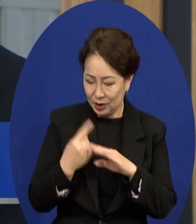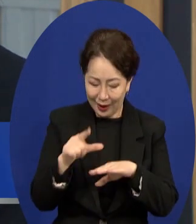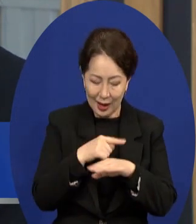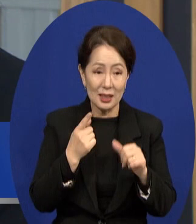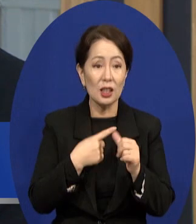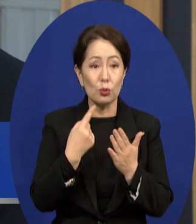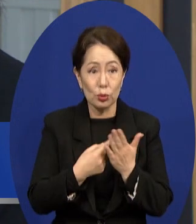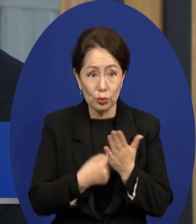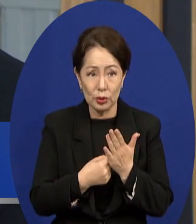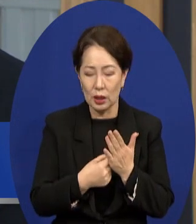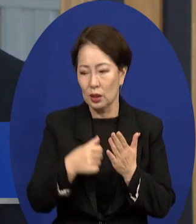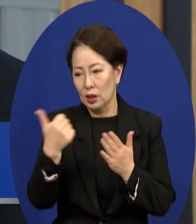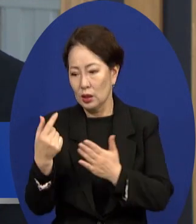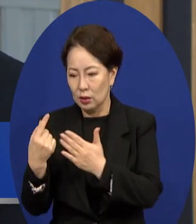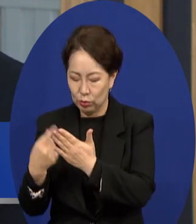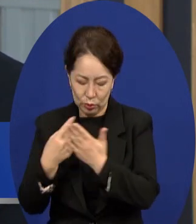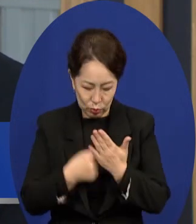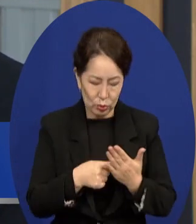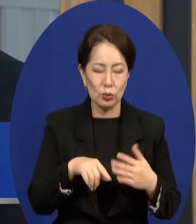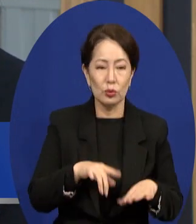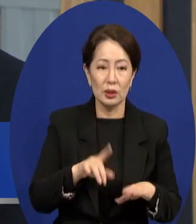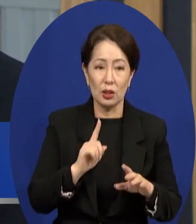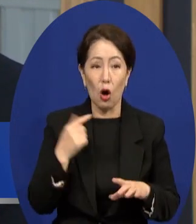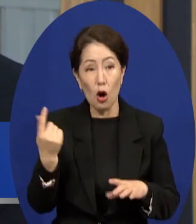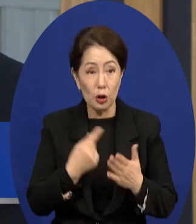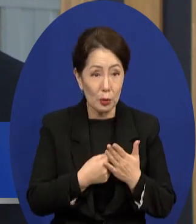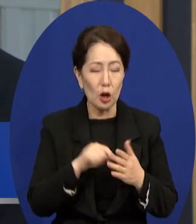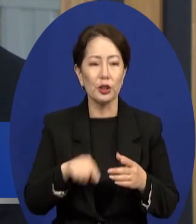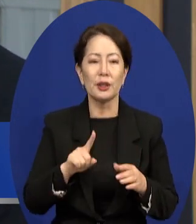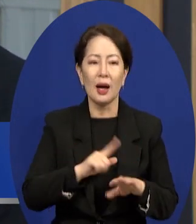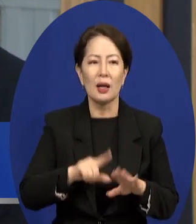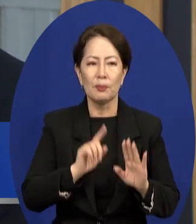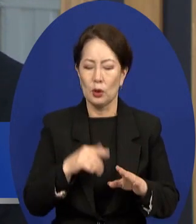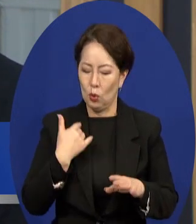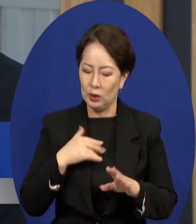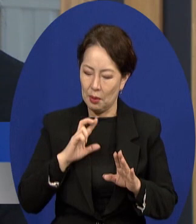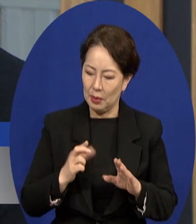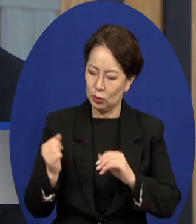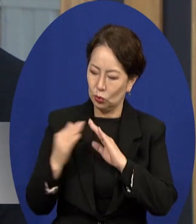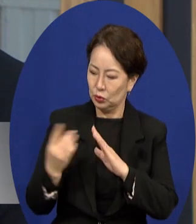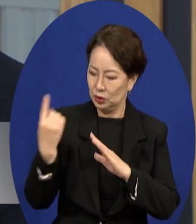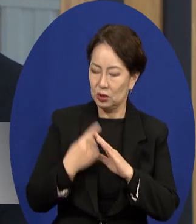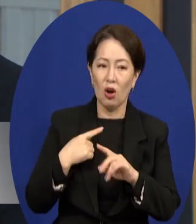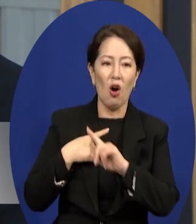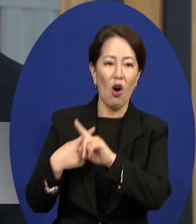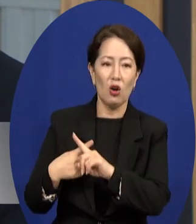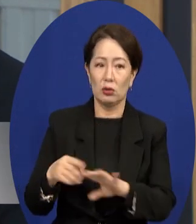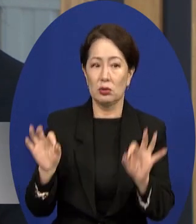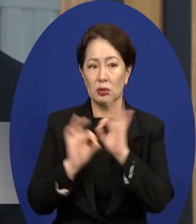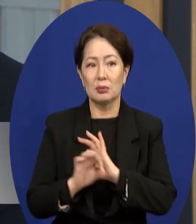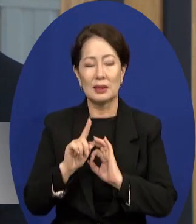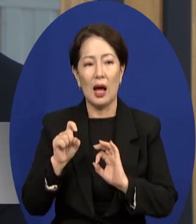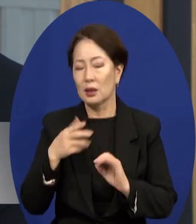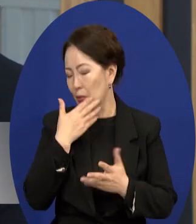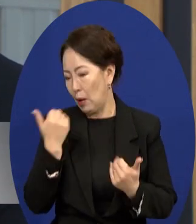одоо хоёр талдаа бүртгүүлдэг байсан, нэг талдаа бүртгүүлдэг болсон. За одоо бол ямар нэгэн Улаанбаатар хотод шилжиж ирэхэд бол хоригдлох залт бол байхгүй. Яг